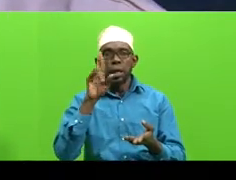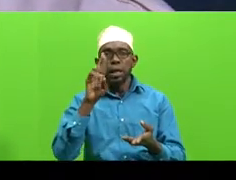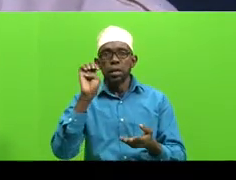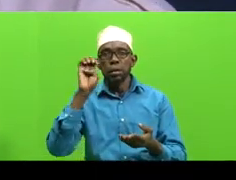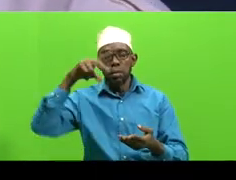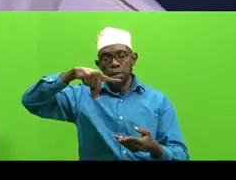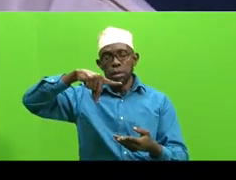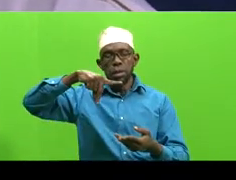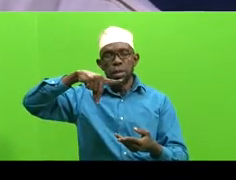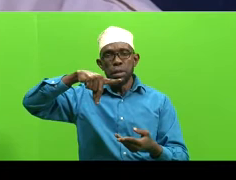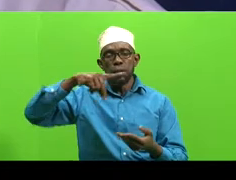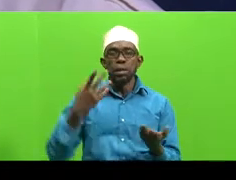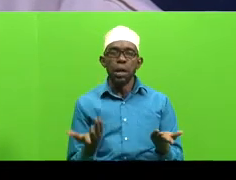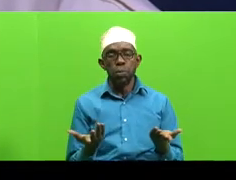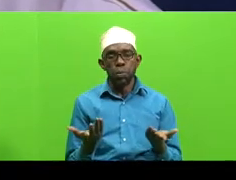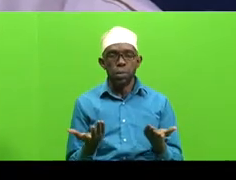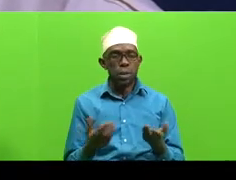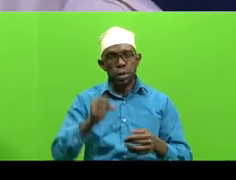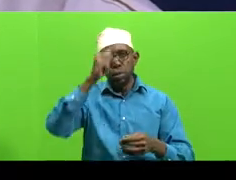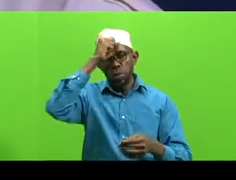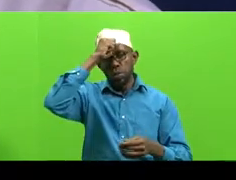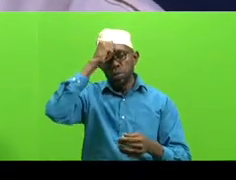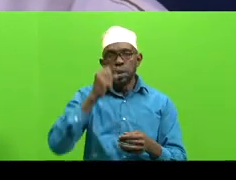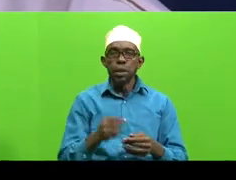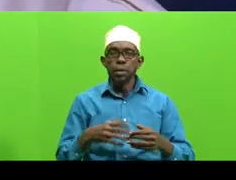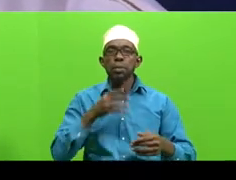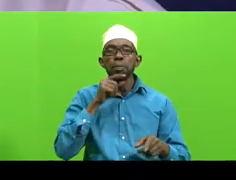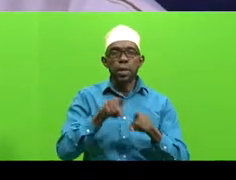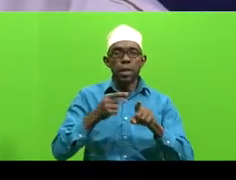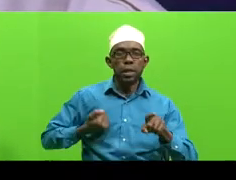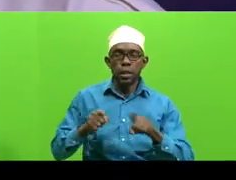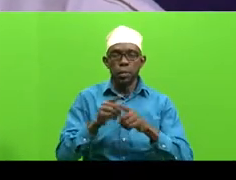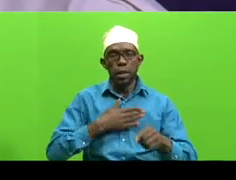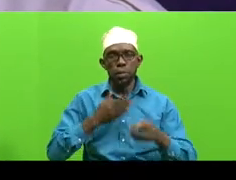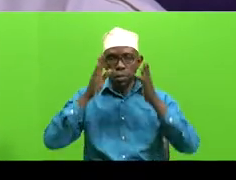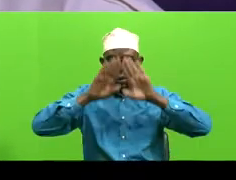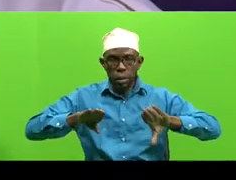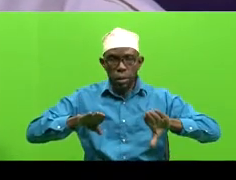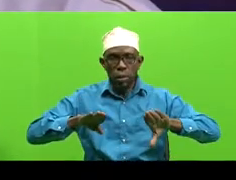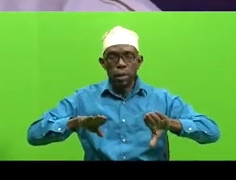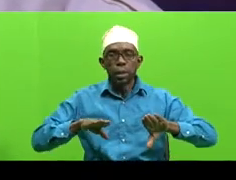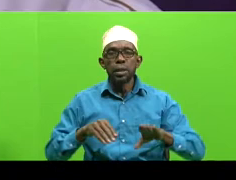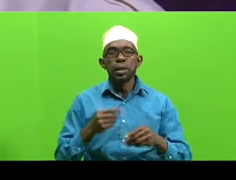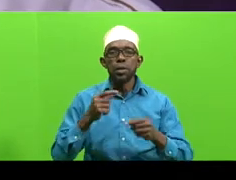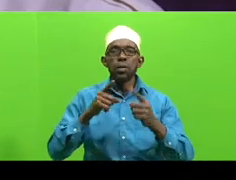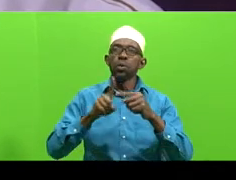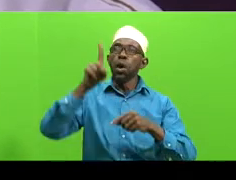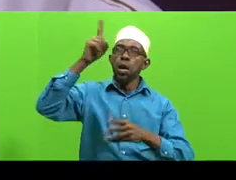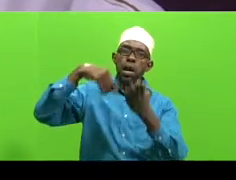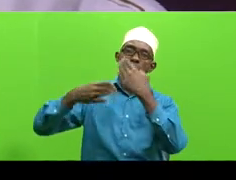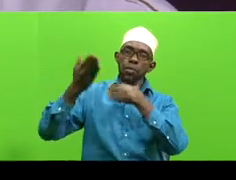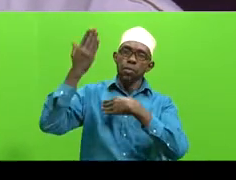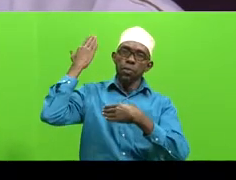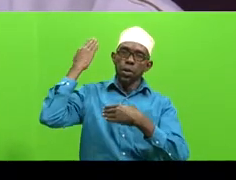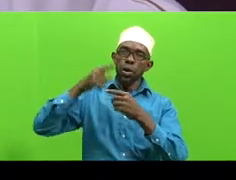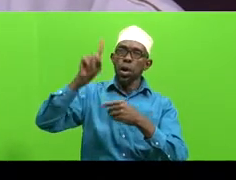peace. Akhe, mambo ya kipuzi ya ndugu zangu wa Uislamu. Uislamu unapoondokewa na mtu ni inna lillahi wa inna ilayhi